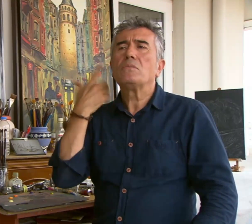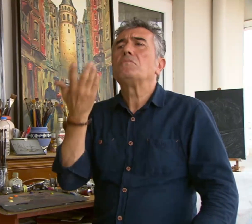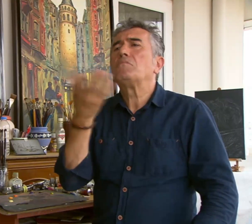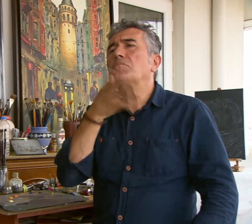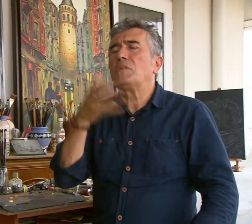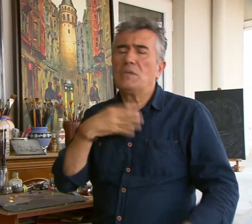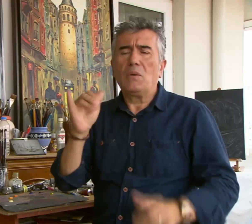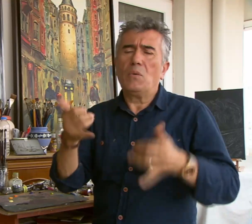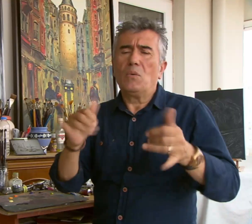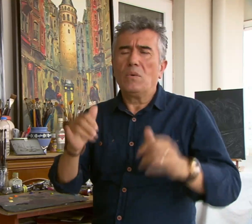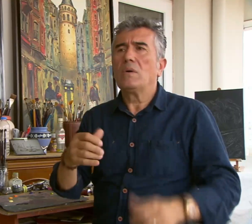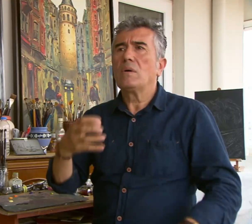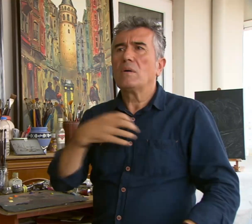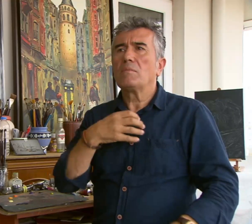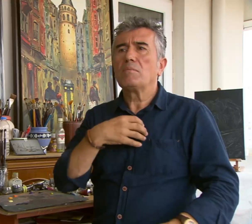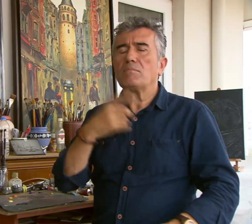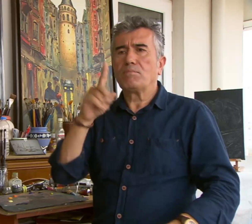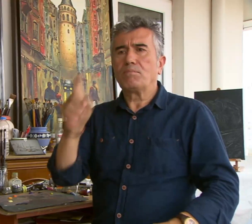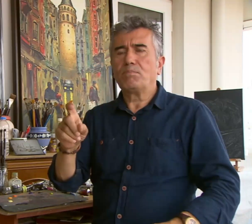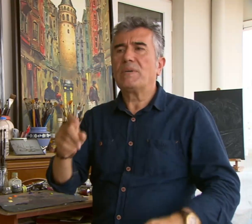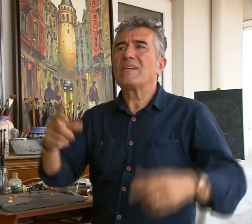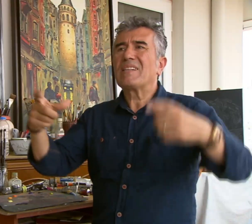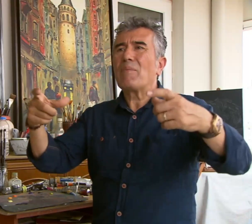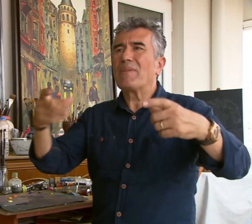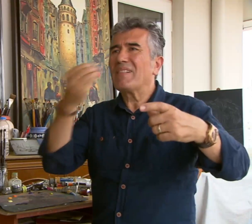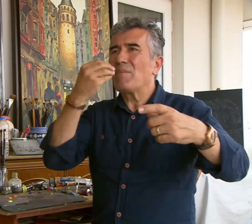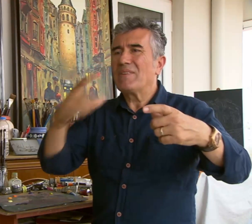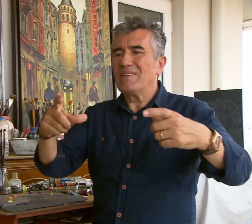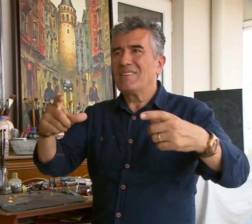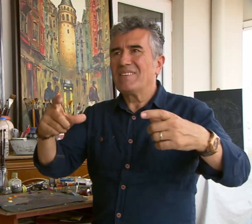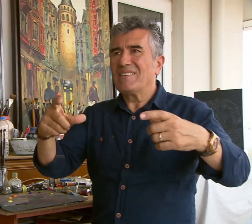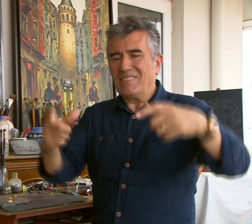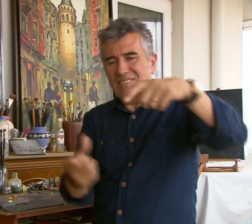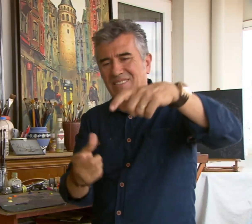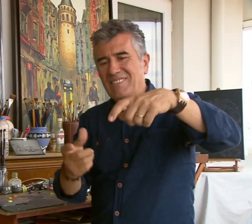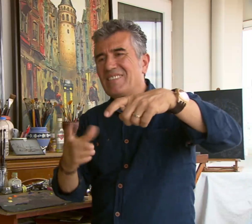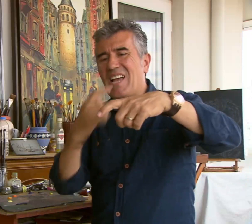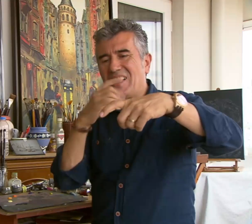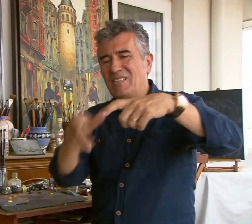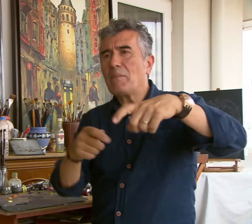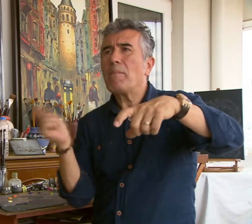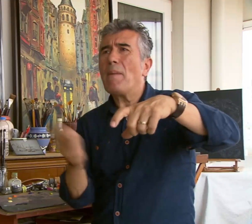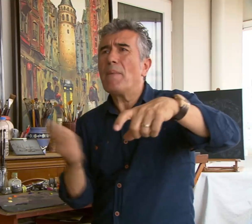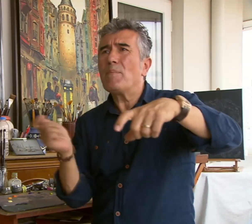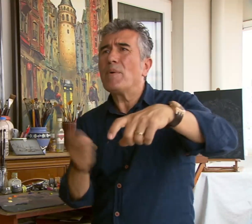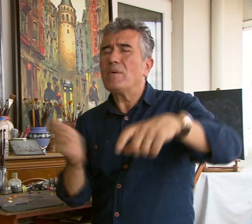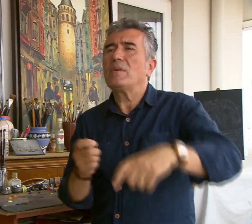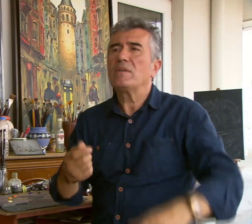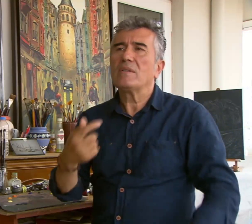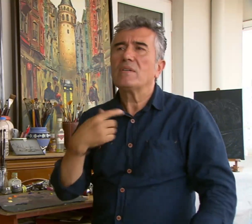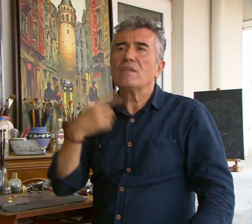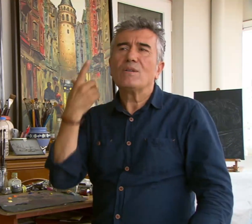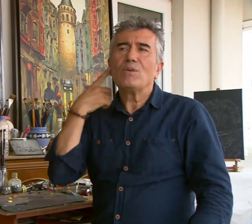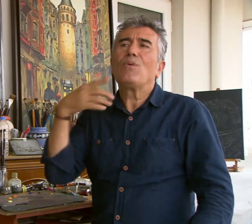seslenmiş. Ben de tabii bilmiyorum, farkında değilim. Annem yemek tabağını üzerine